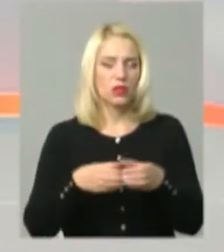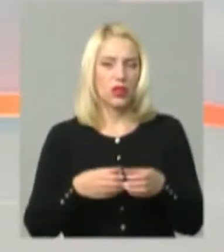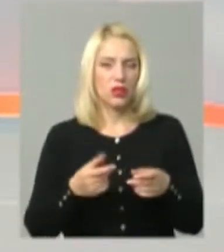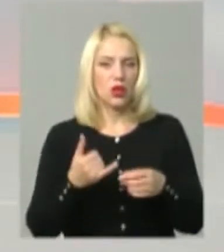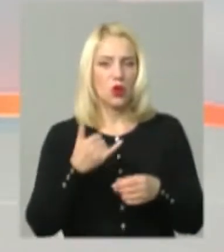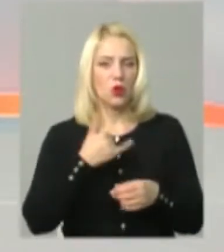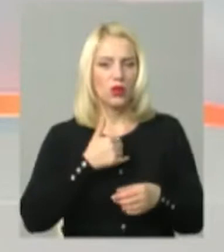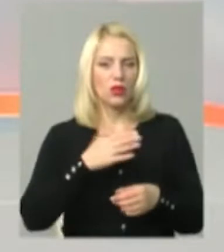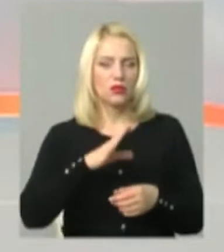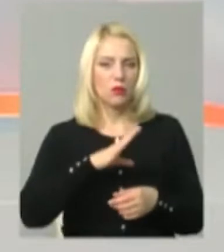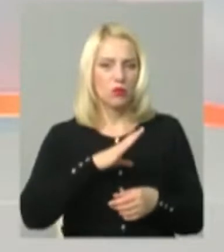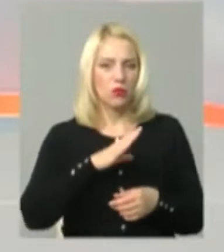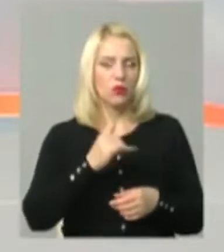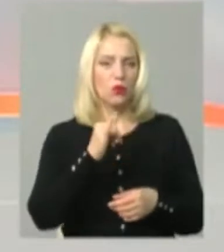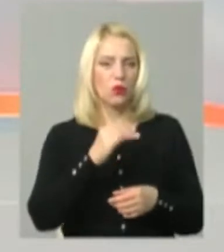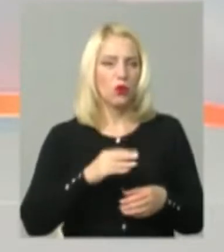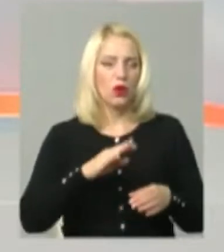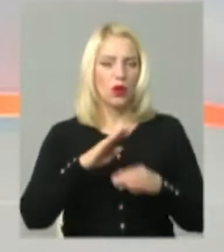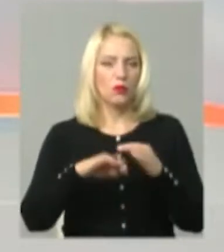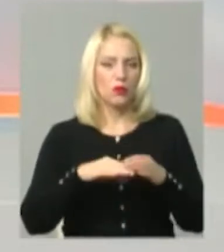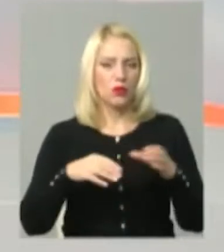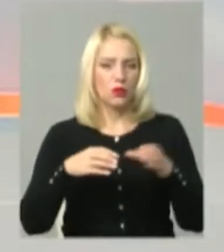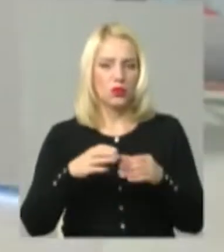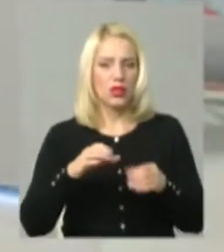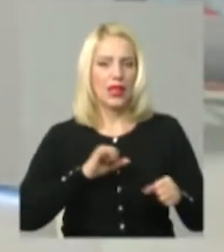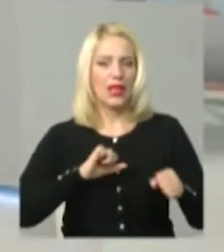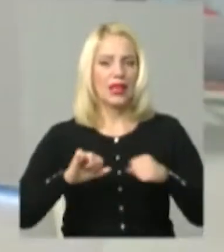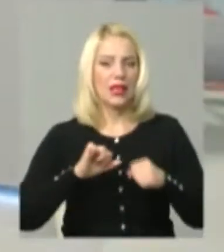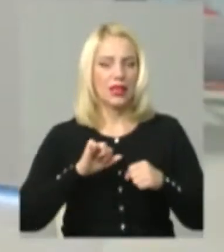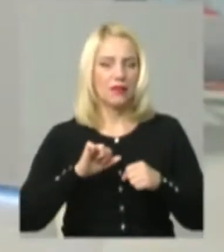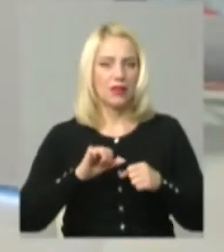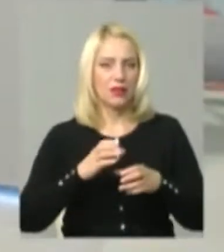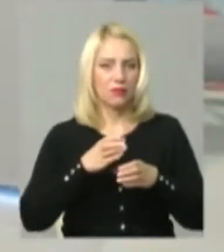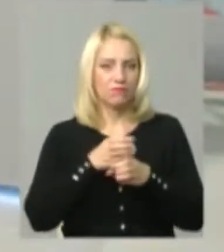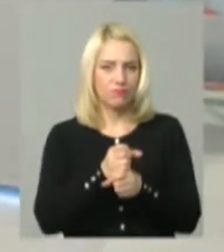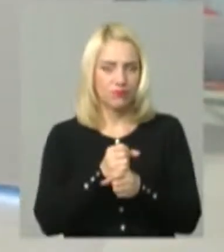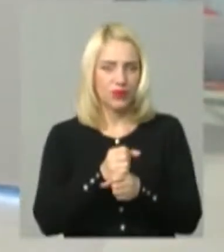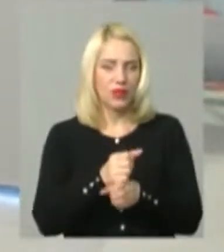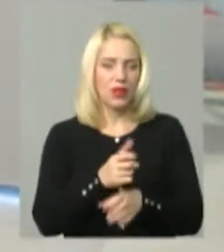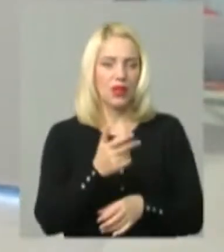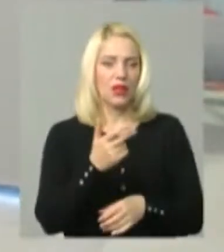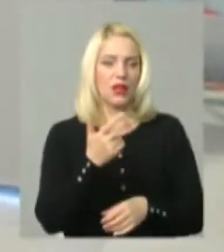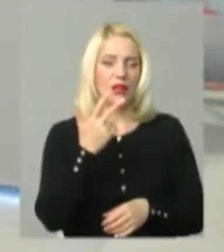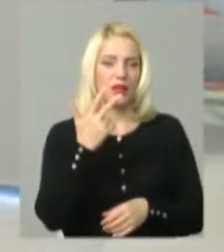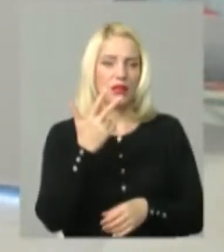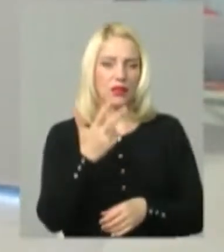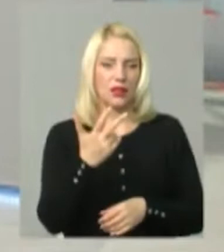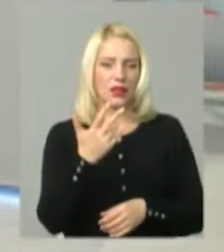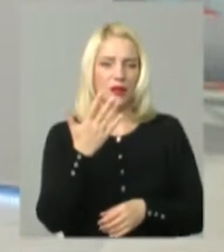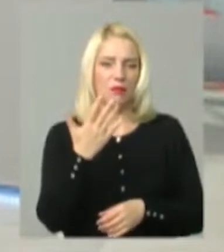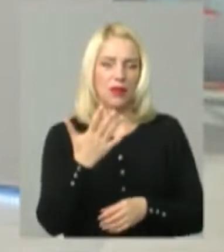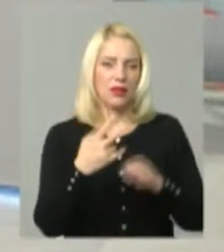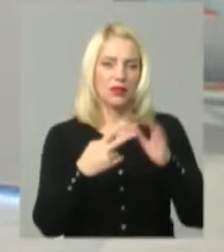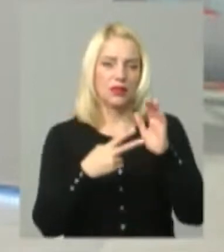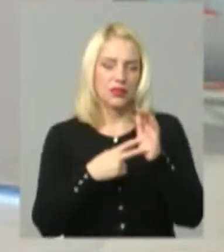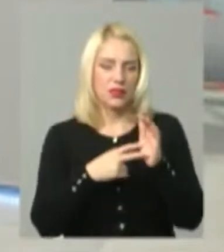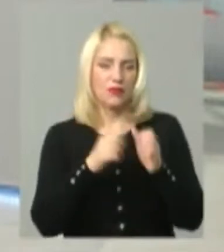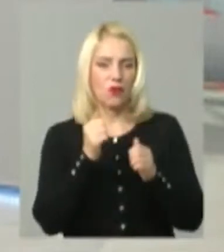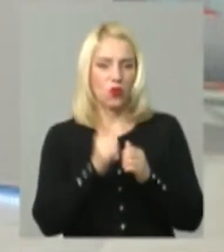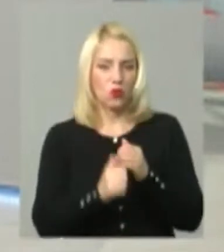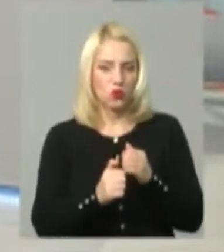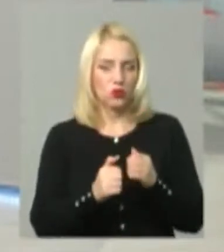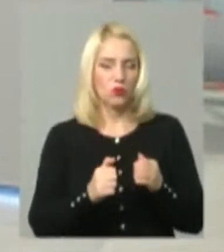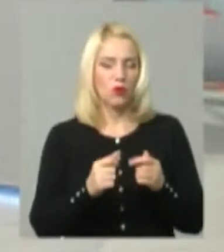нас було в підрозділах скорочено керівні посади. Від 3 до 5-7 керівників в кожному